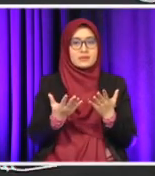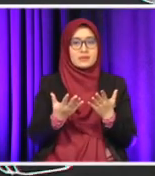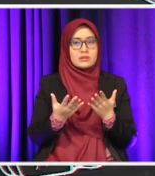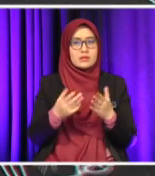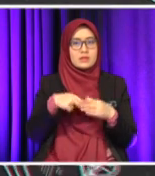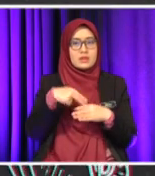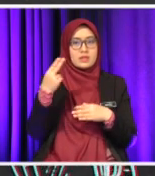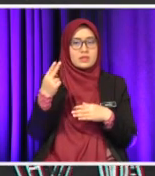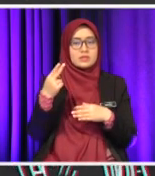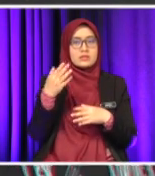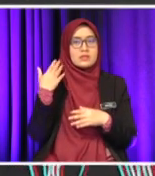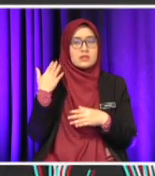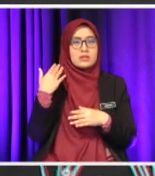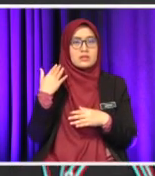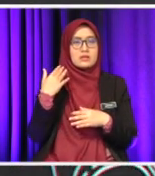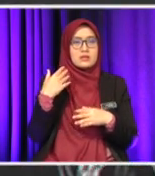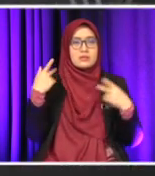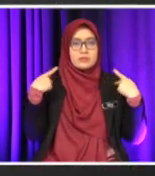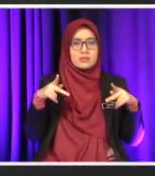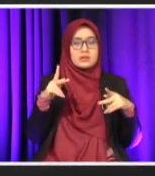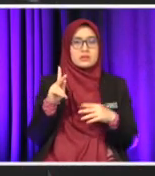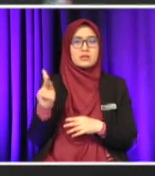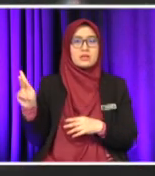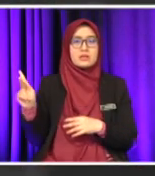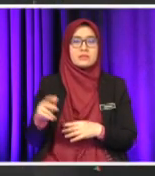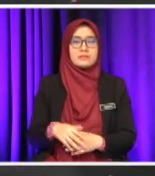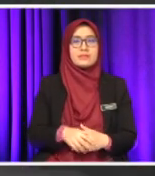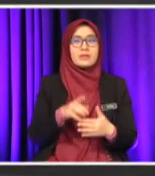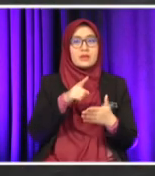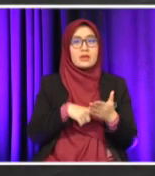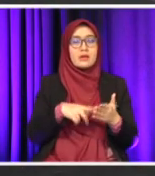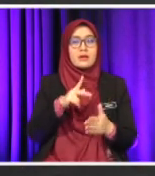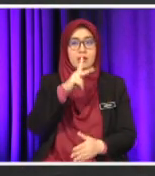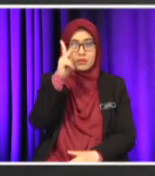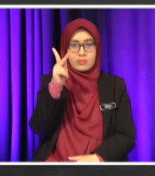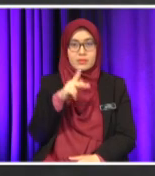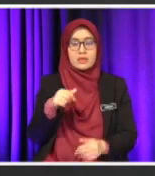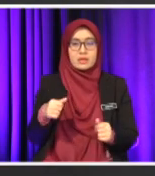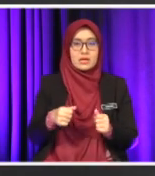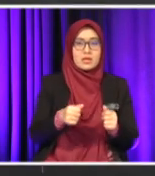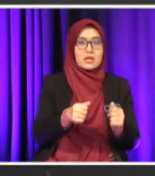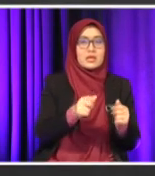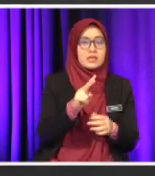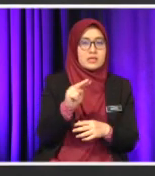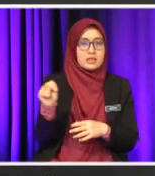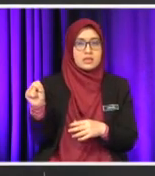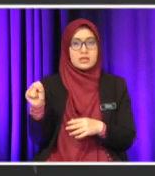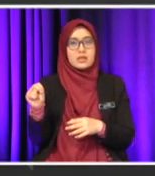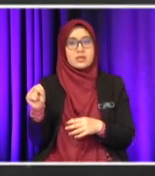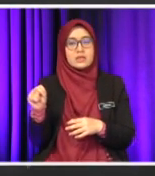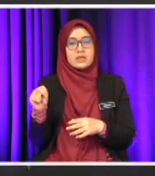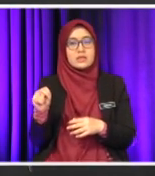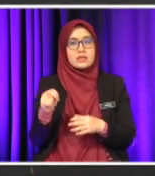kita nak pasarkan Nah jadi Apakah aliran seterusnya yang perlu Akmal